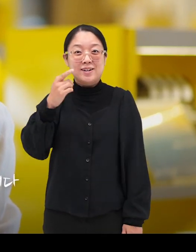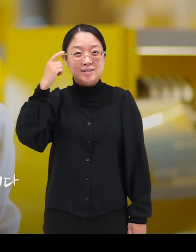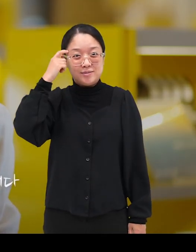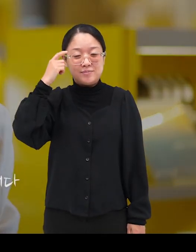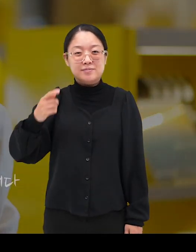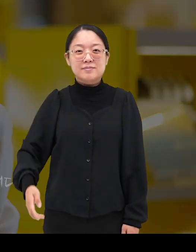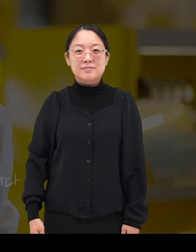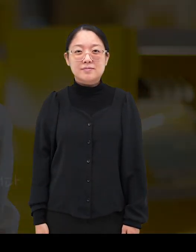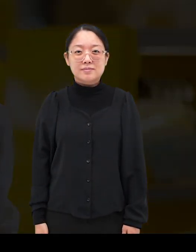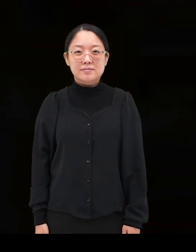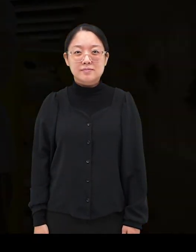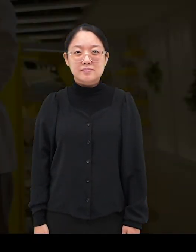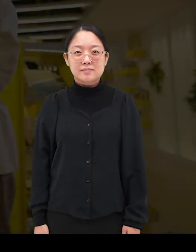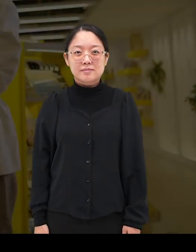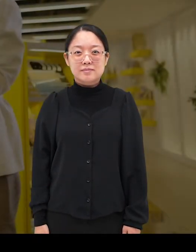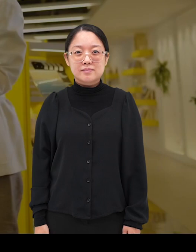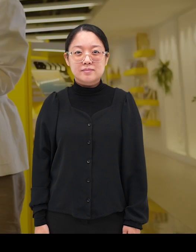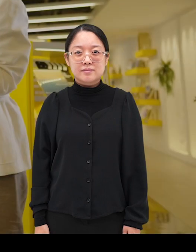생각합니다.